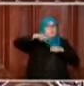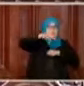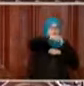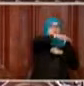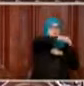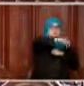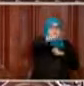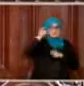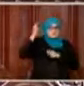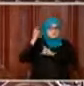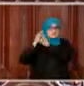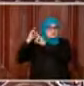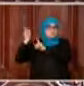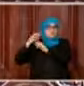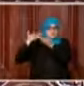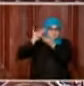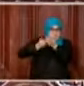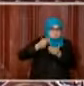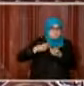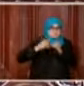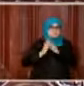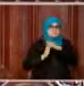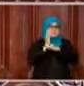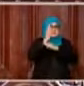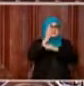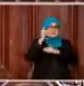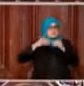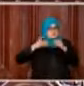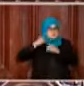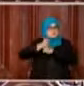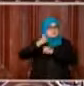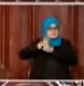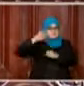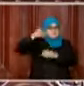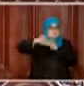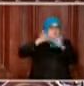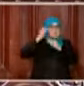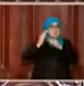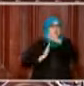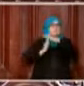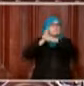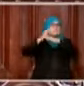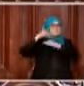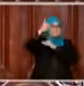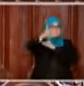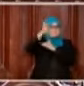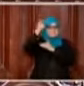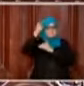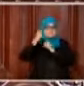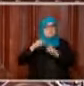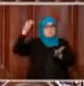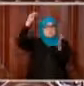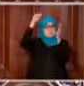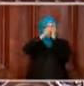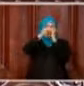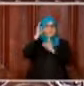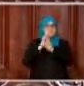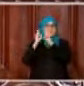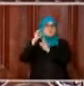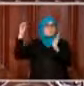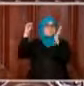العزم على المضي قدما في صنع تاريخ جديد،